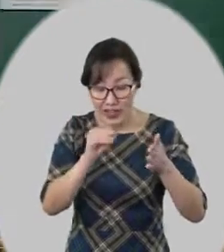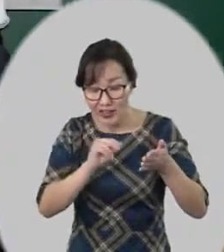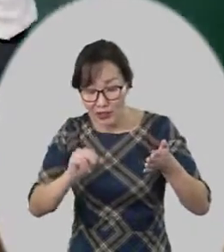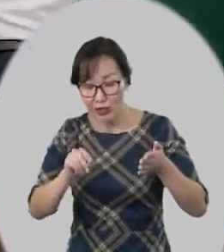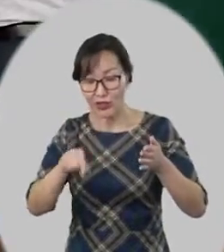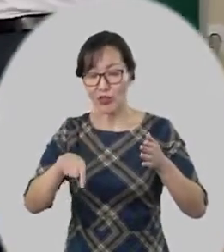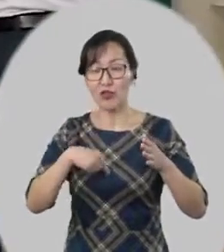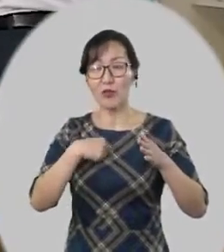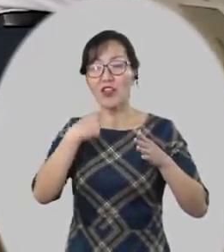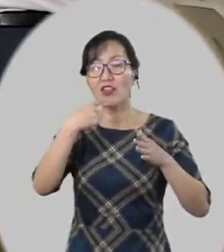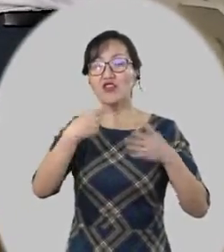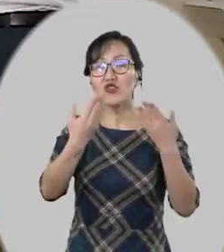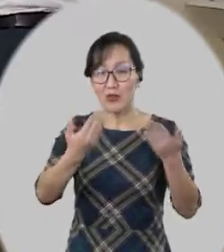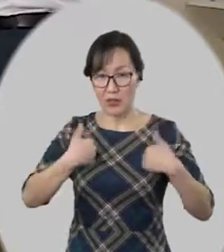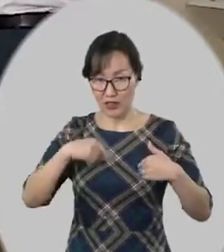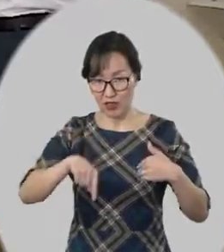нь хэлж өгөх юм аа.